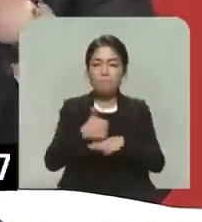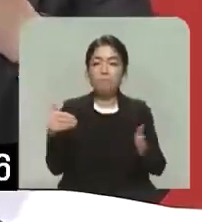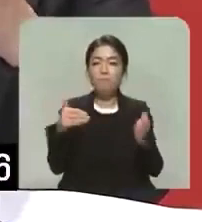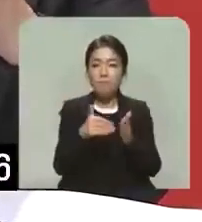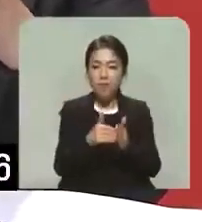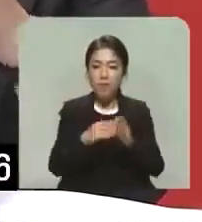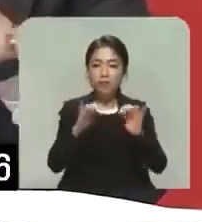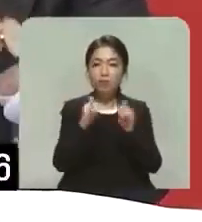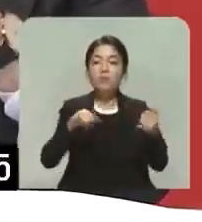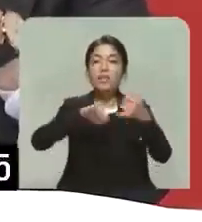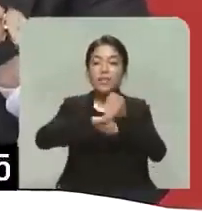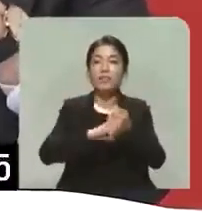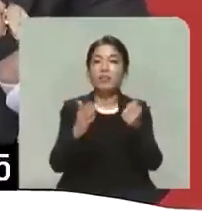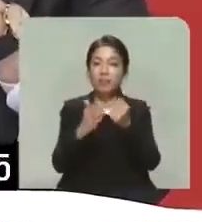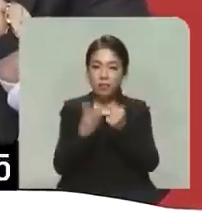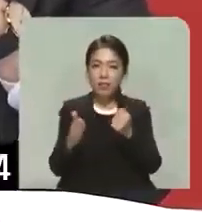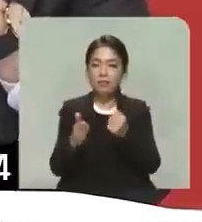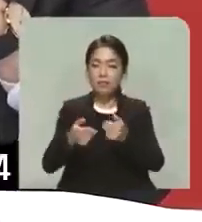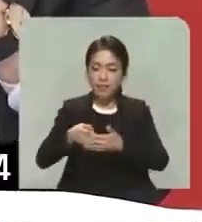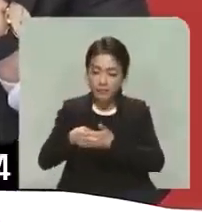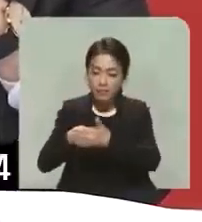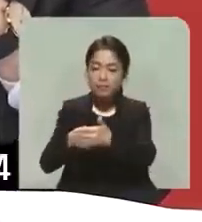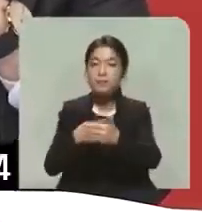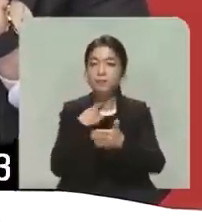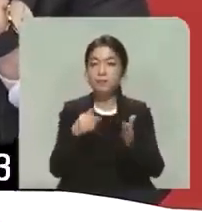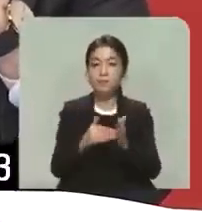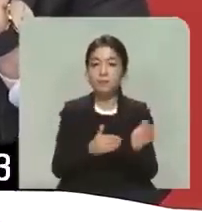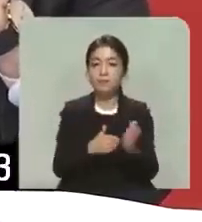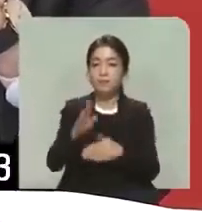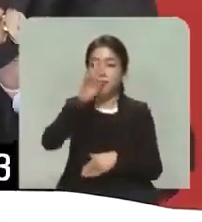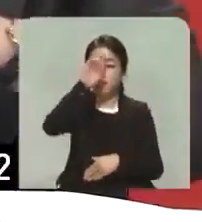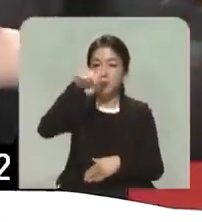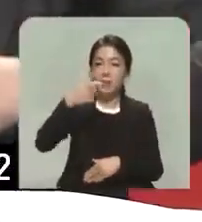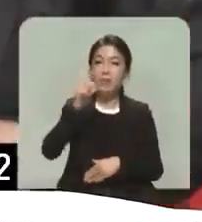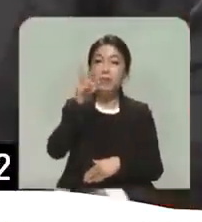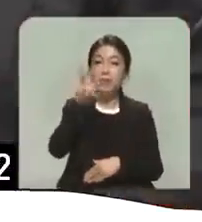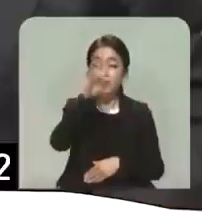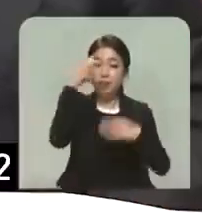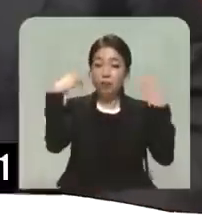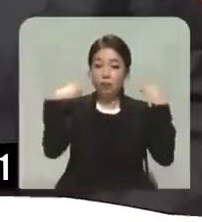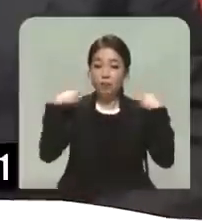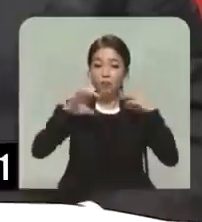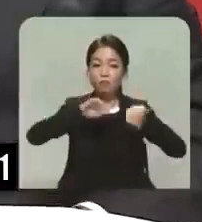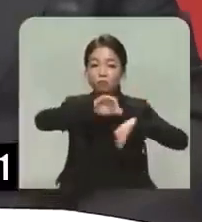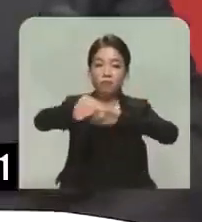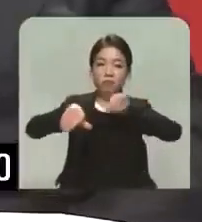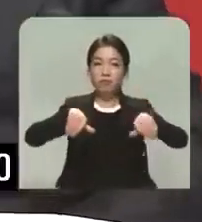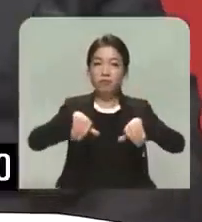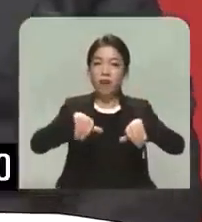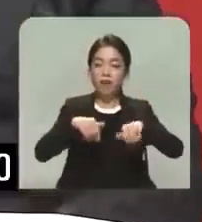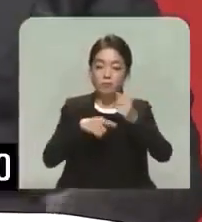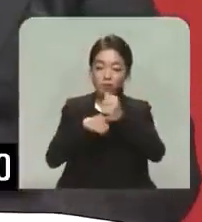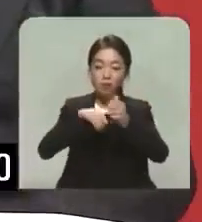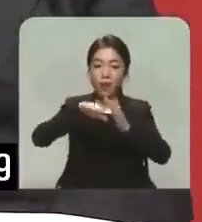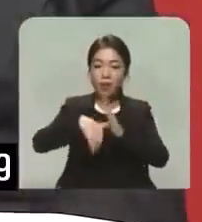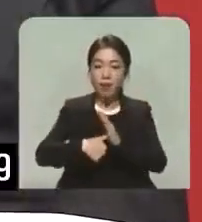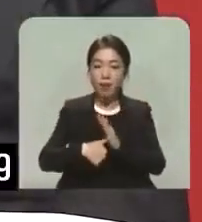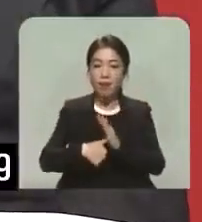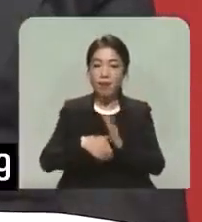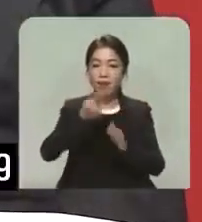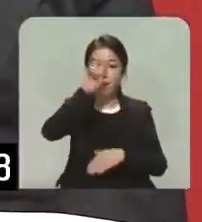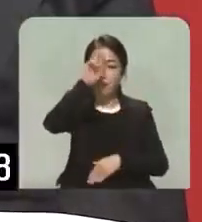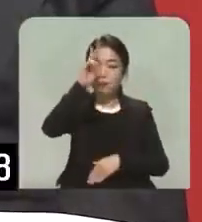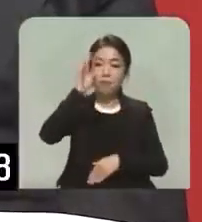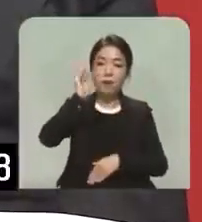예. 국민과의 약속이기 그러고요. 때문에 임기를 지키려고. 그리고 박근혜 정부 네. 국정농단 사건 수사할 때, 네.